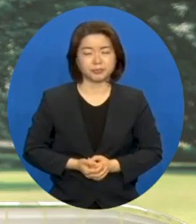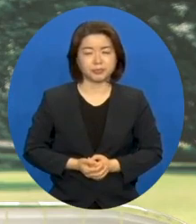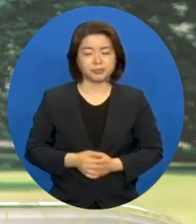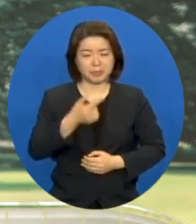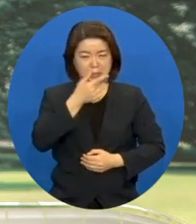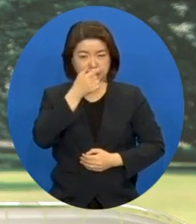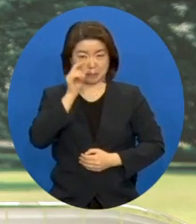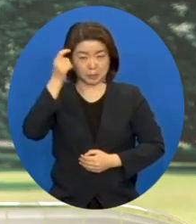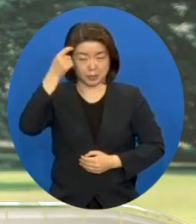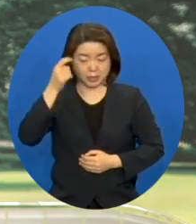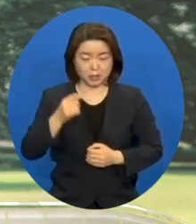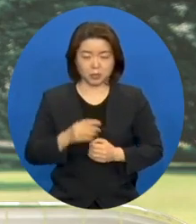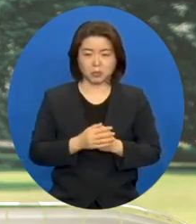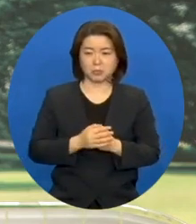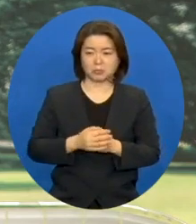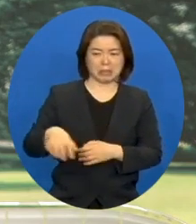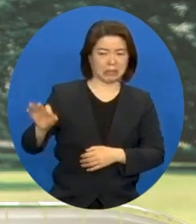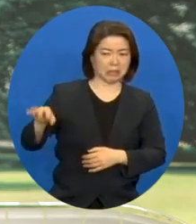열등하고 별 볼 일 없고